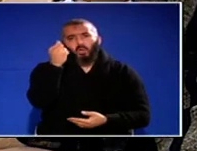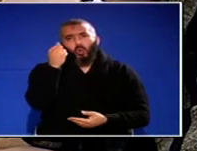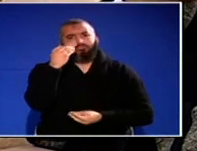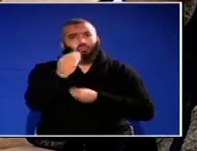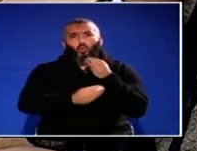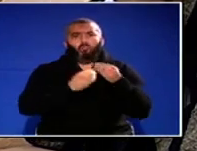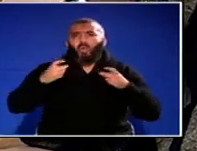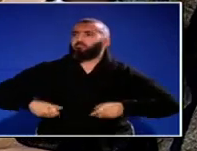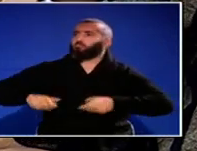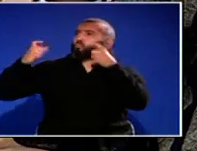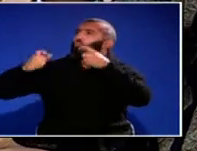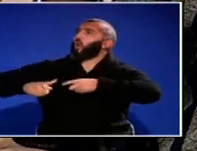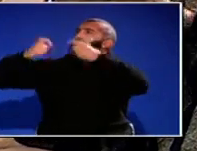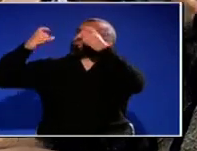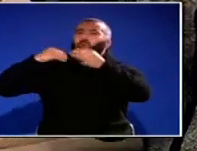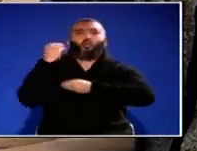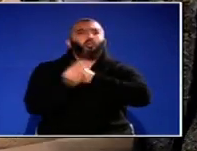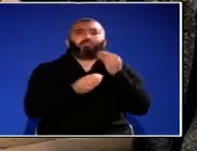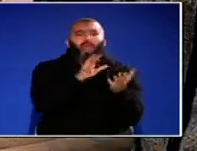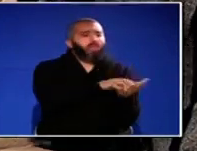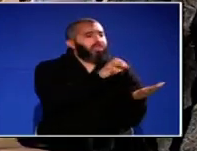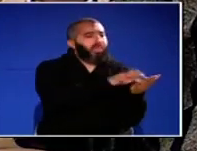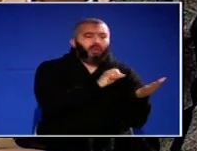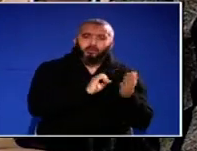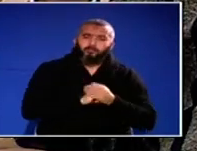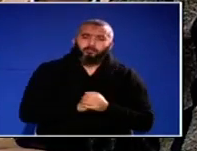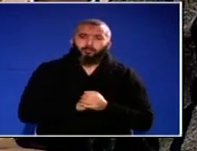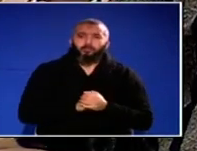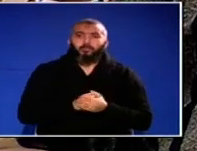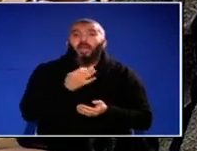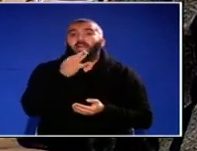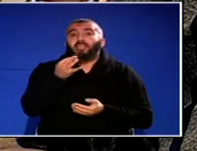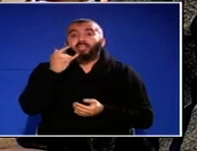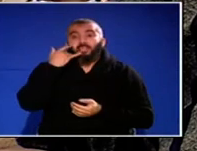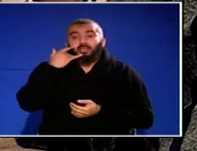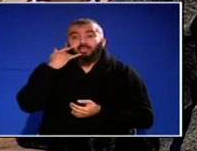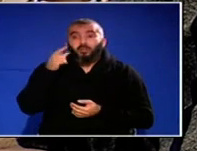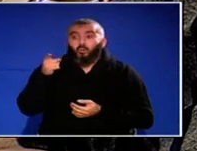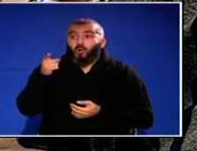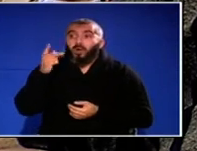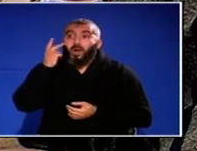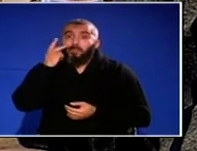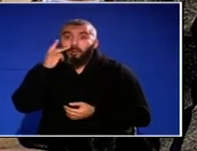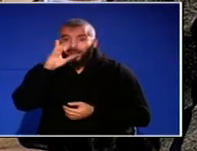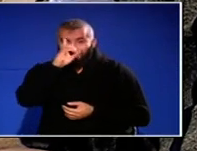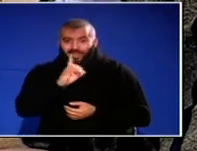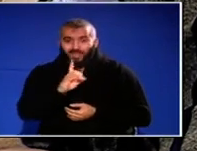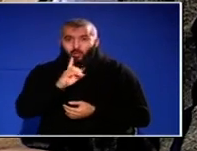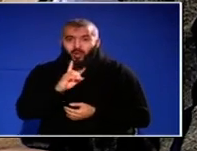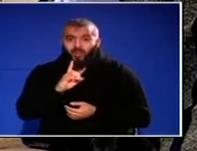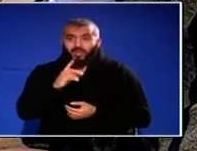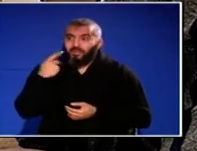تبقى قسمه. نفترض ان هذا موجود راه على قيد الحياه، المال اللي يديه خص ما يتجاوزش اكثر من